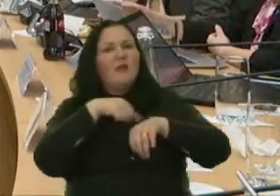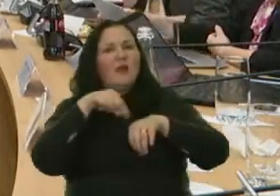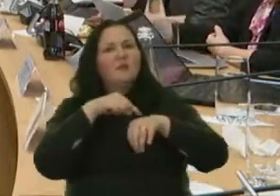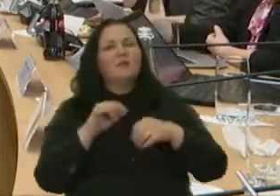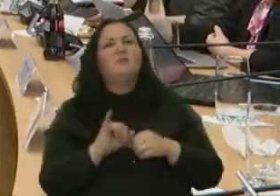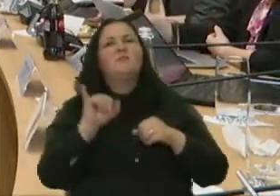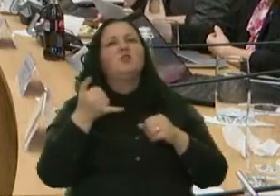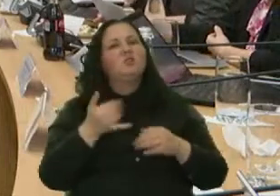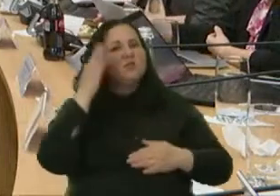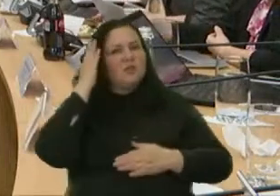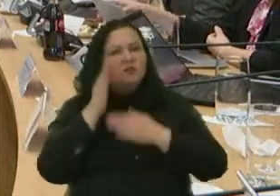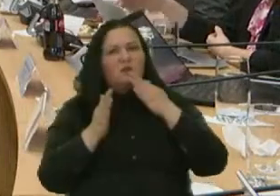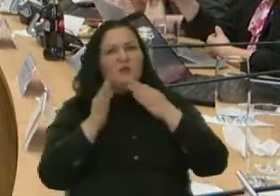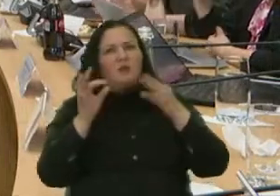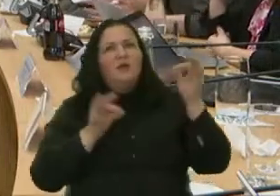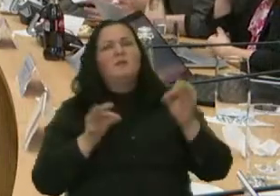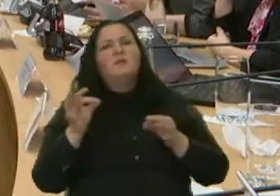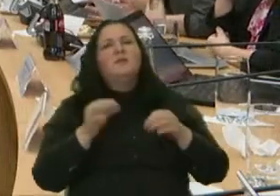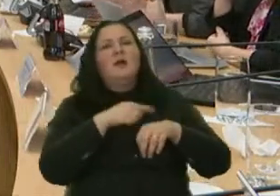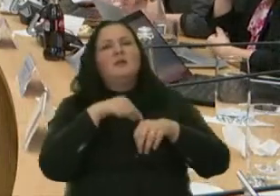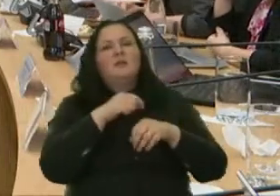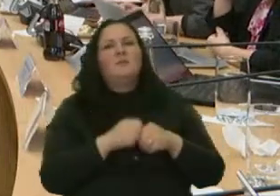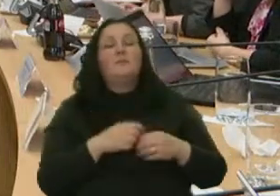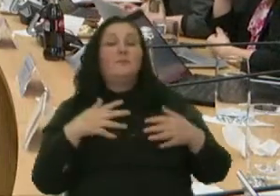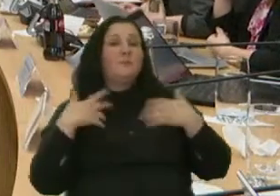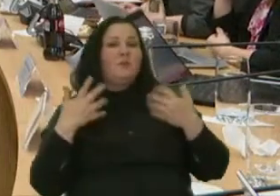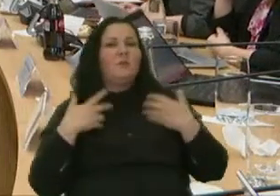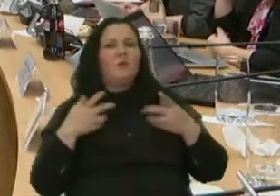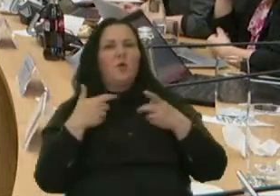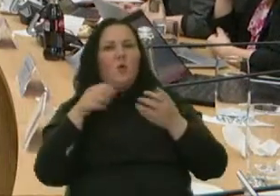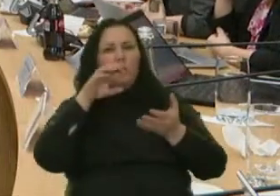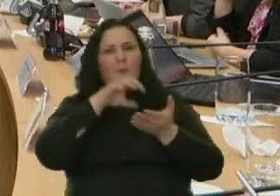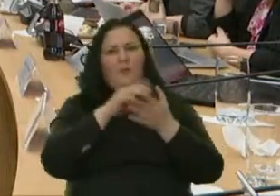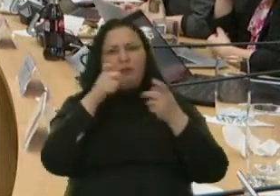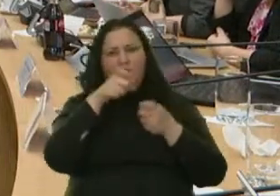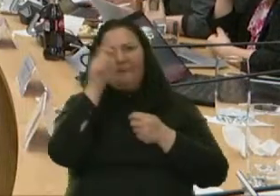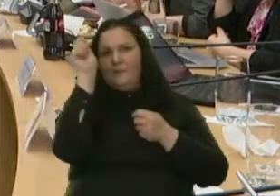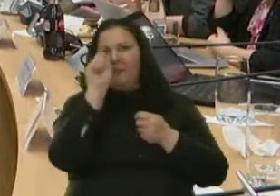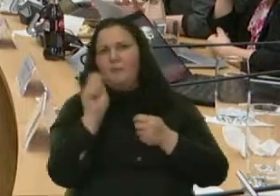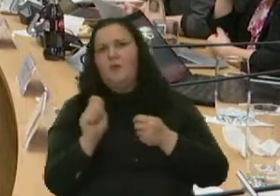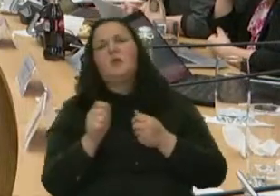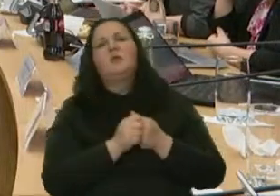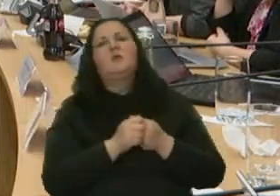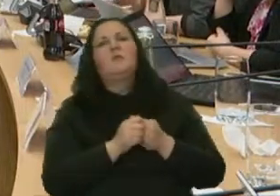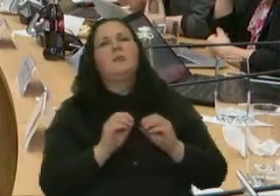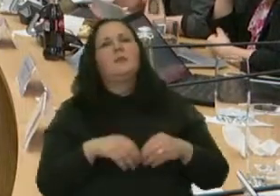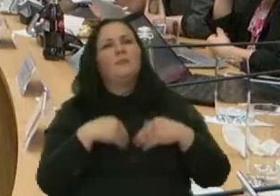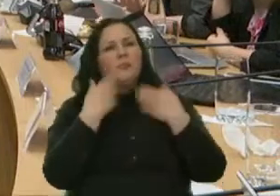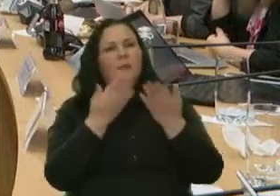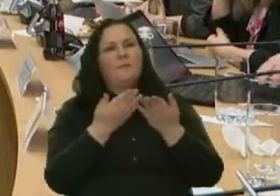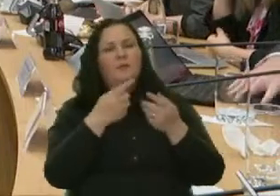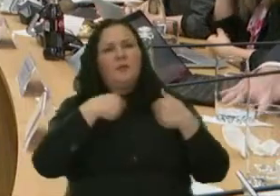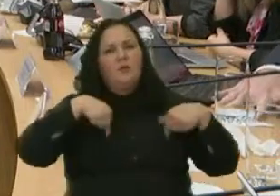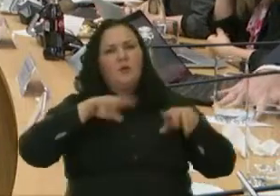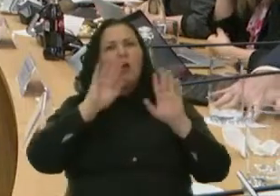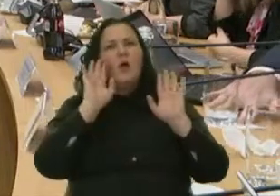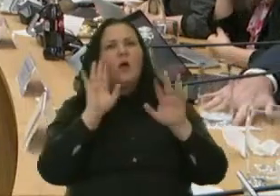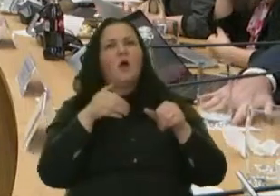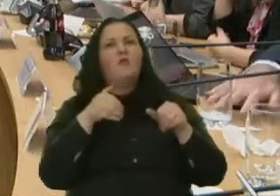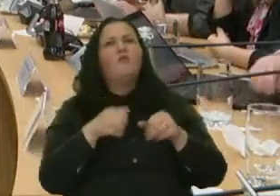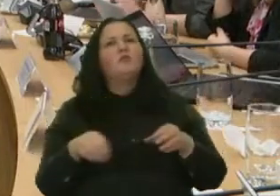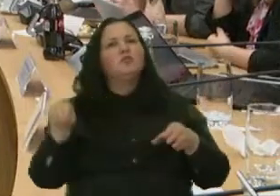și se finalizează la timp ne bucurăm că o parte din aceste proiecte depuse de noi au fost